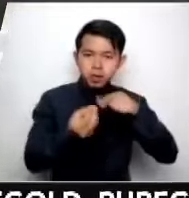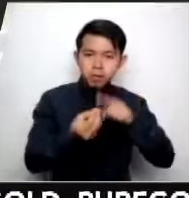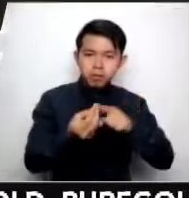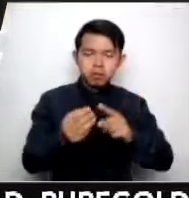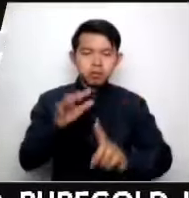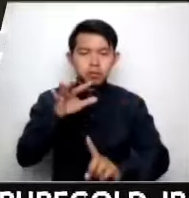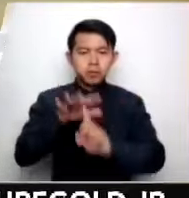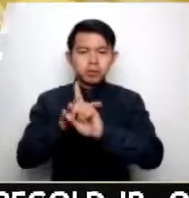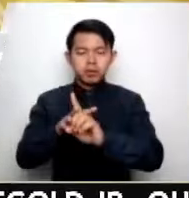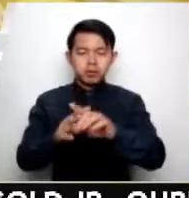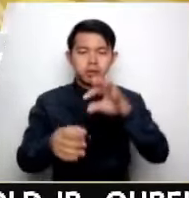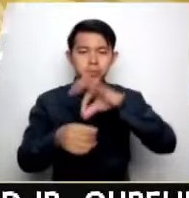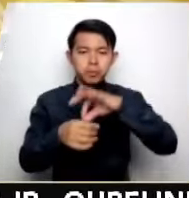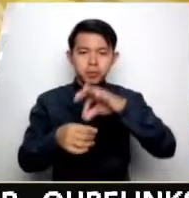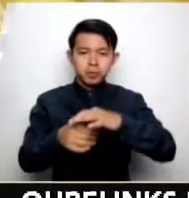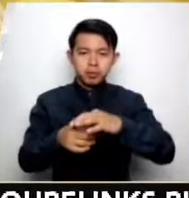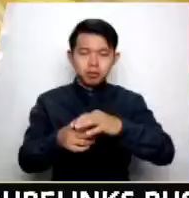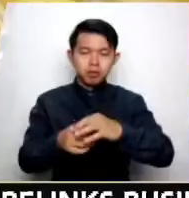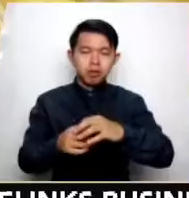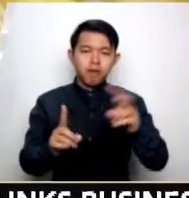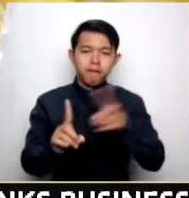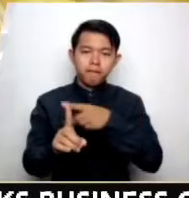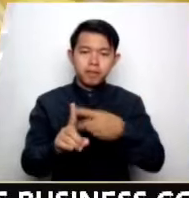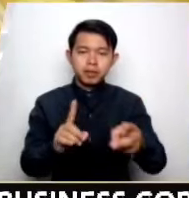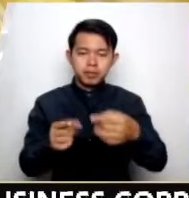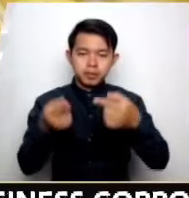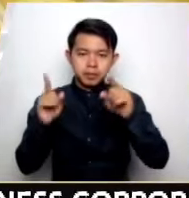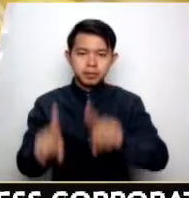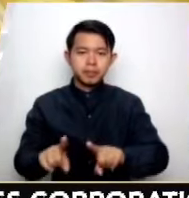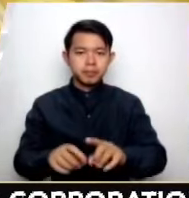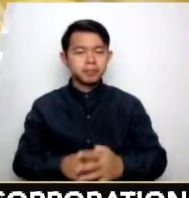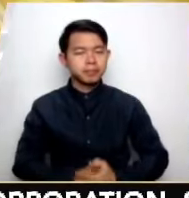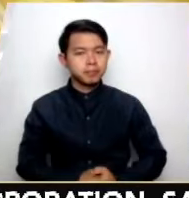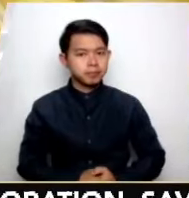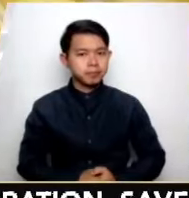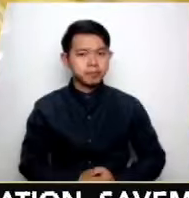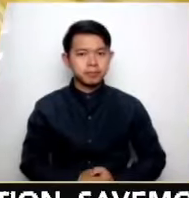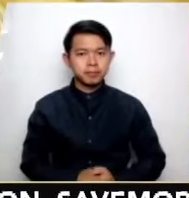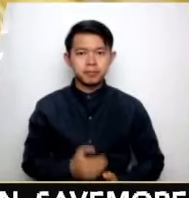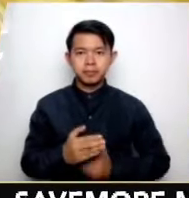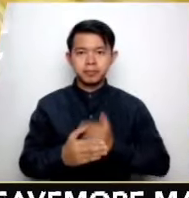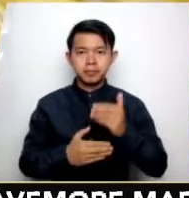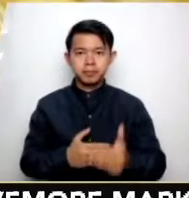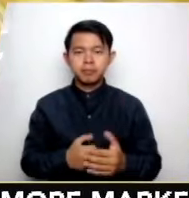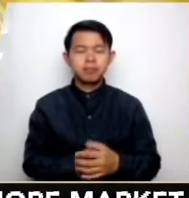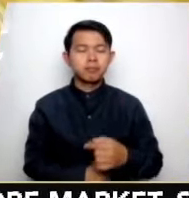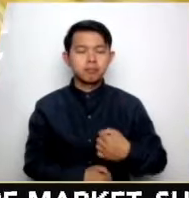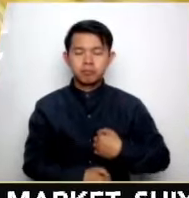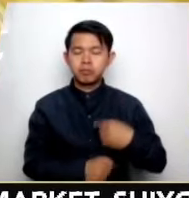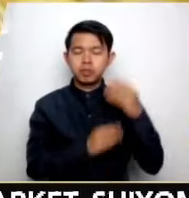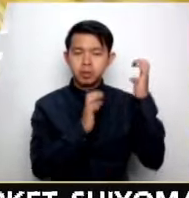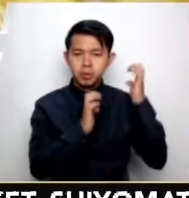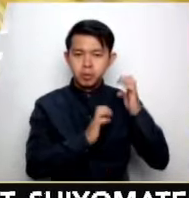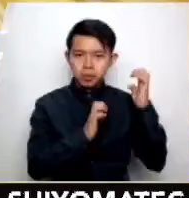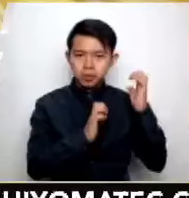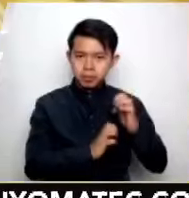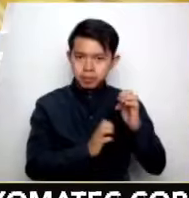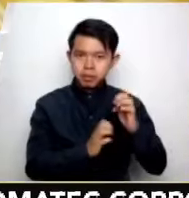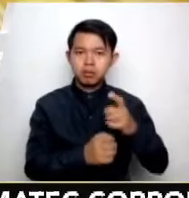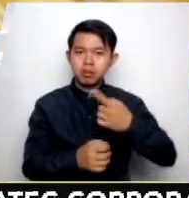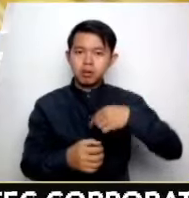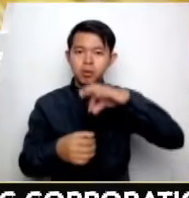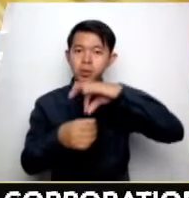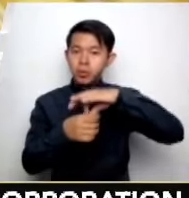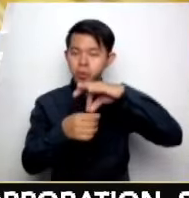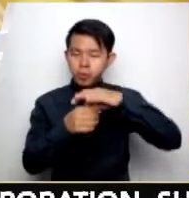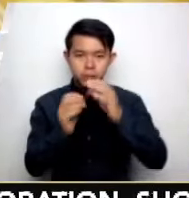umaasa na mag-mature po ang ating mga ah electorate pati Hong ating mga ah